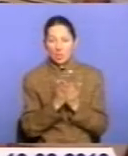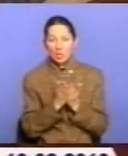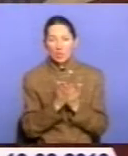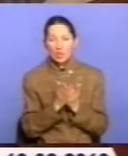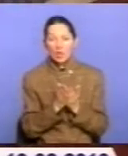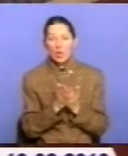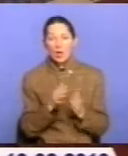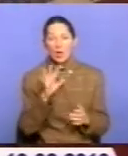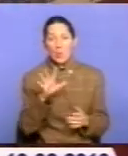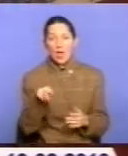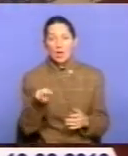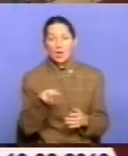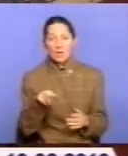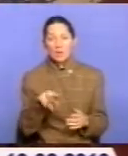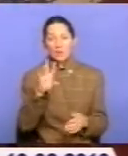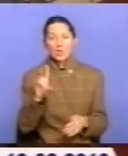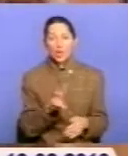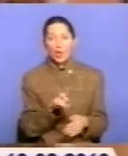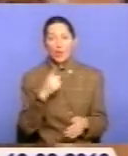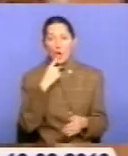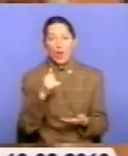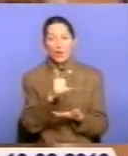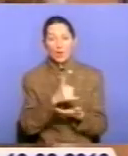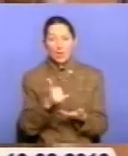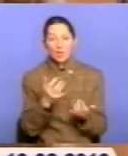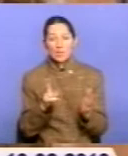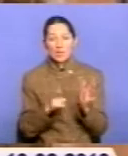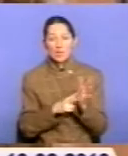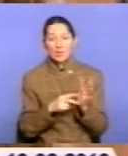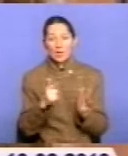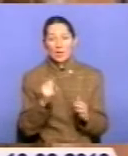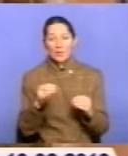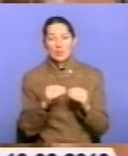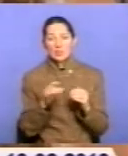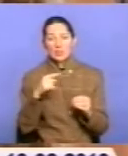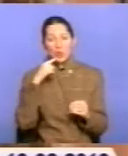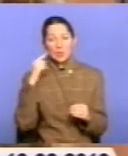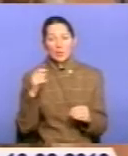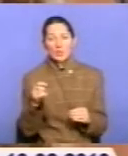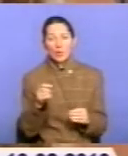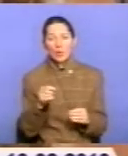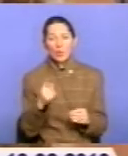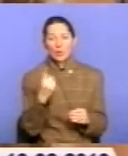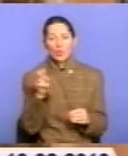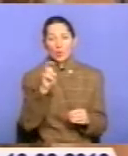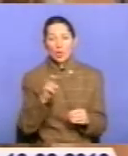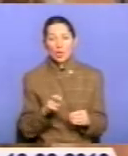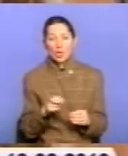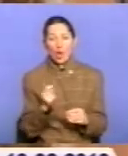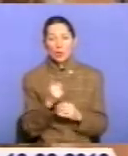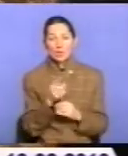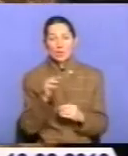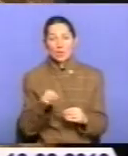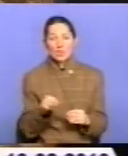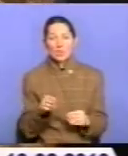тематику, 5 літрів церковного вина, а ще 7 гривень, 10 російських рублів, 1 долар США та 11 тисяч білоруських